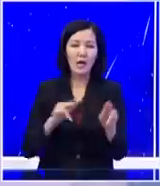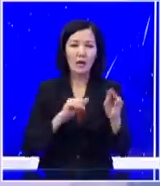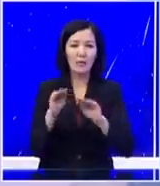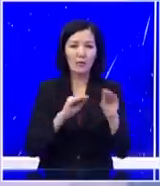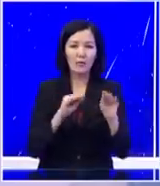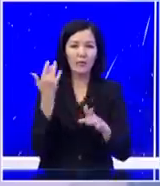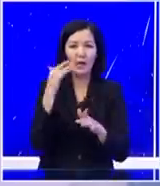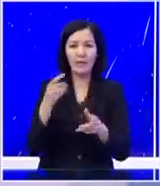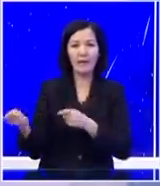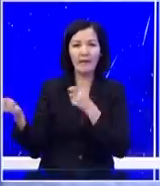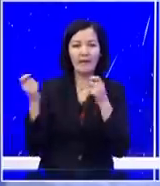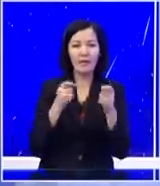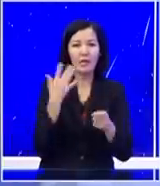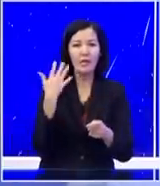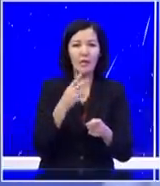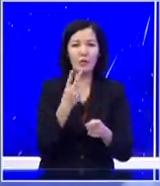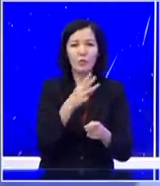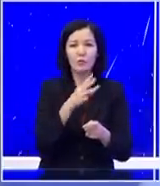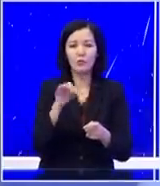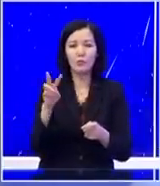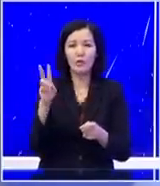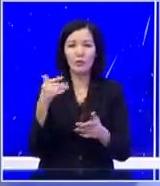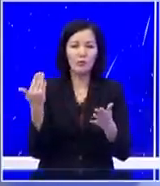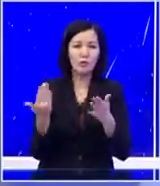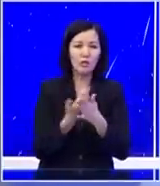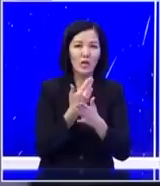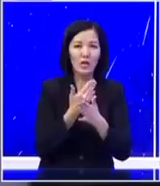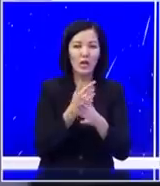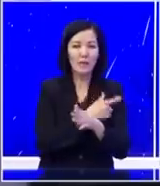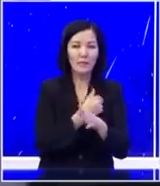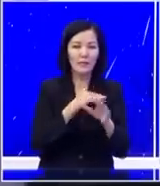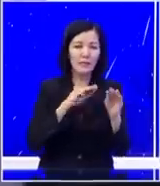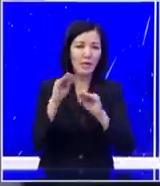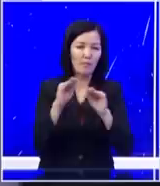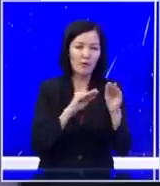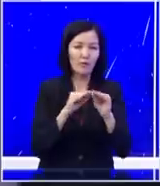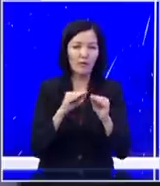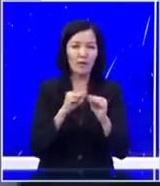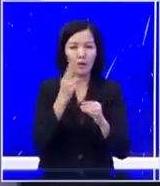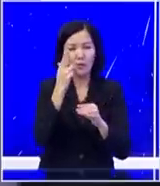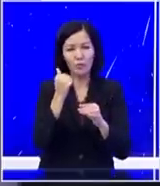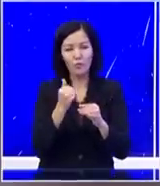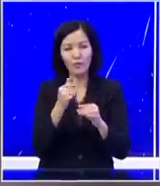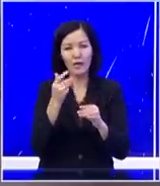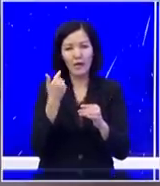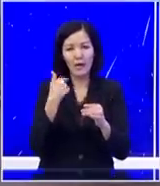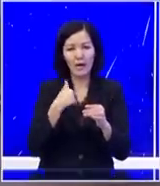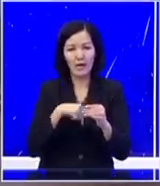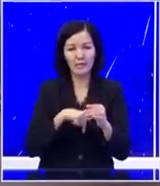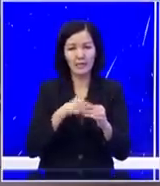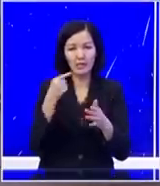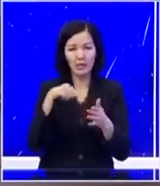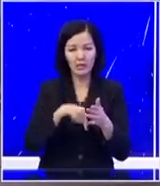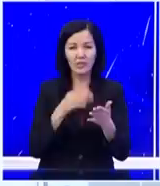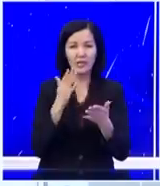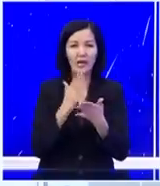Америкадан әкелінген, құны 53 миллион теңге, соңғы үлгідегі ғылымның жетістігі. Басты қолайлылығы адам ағзасында аты жаман